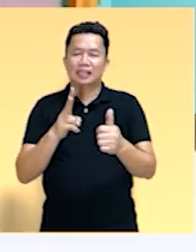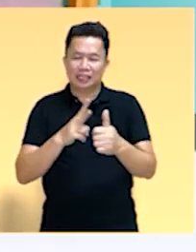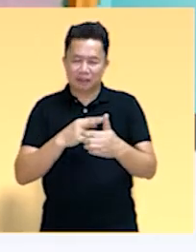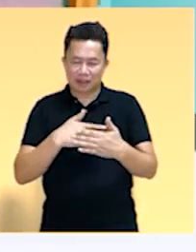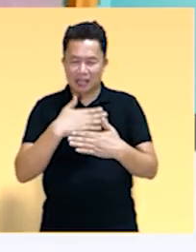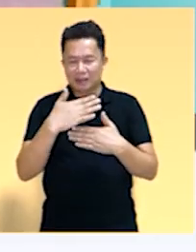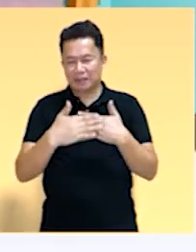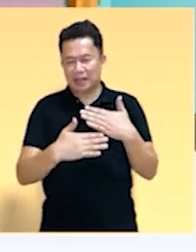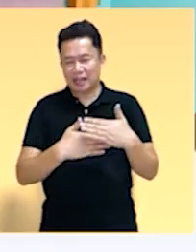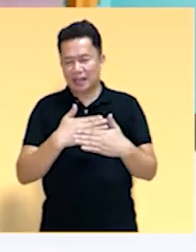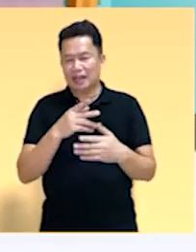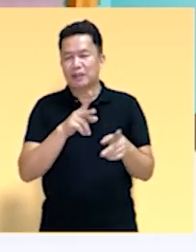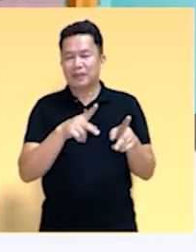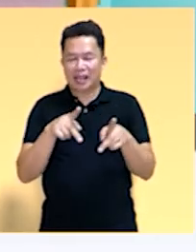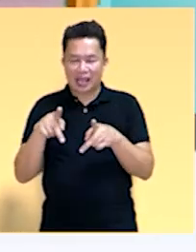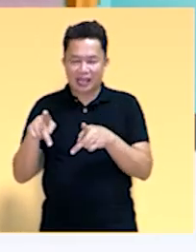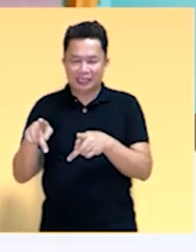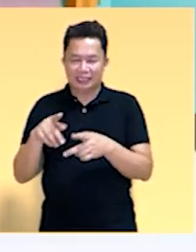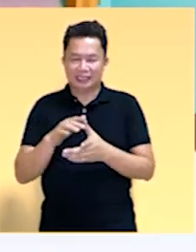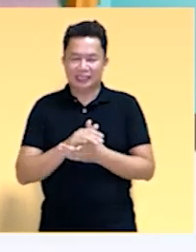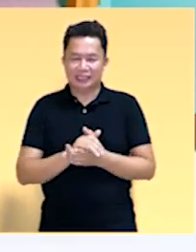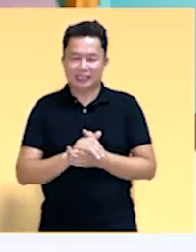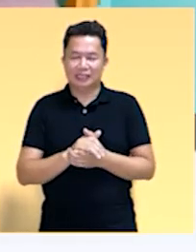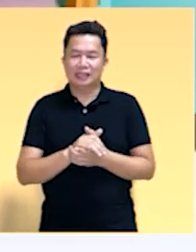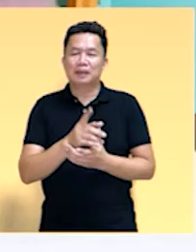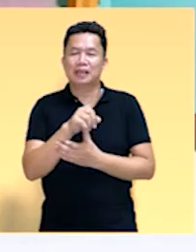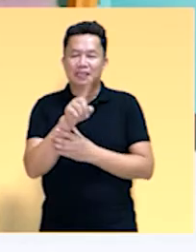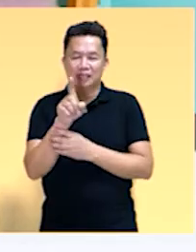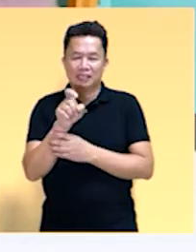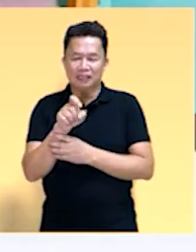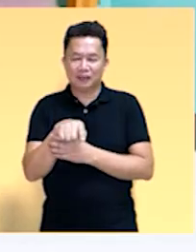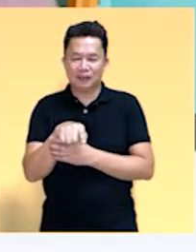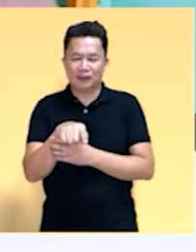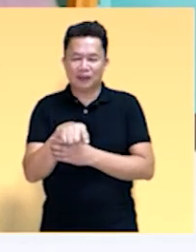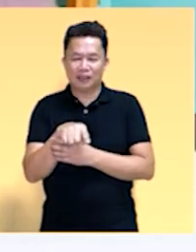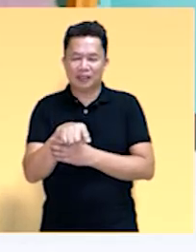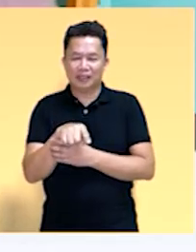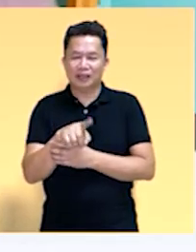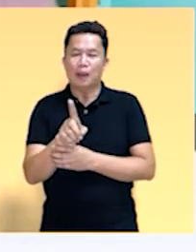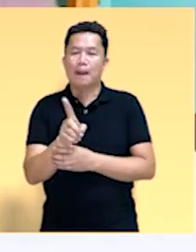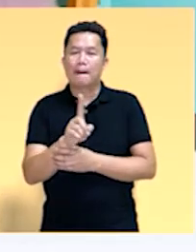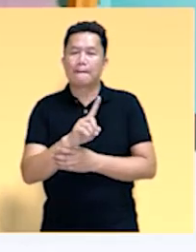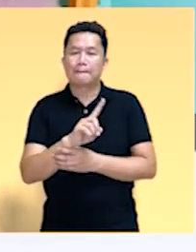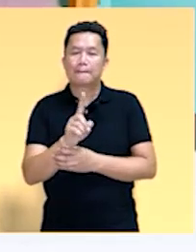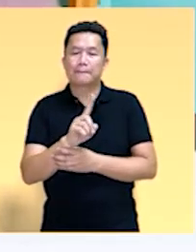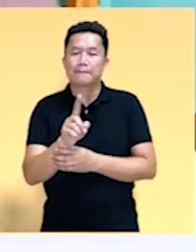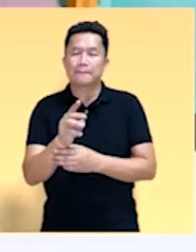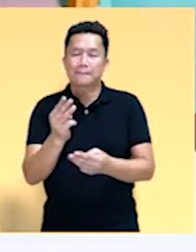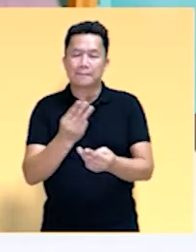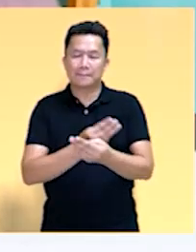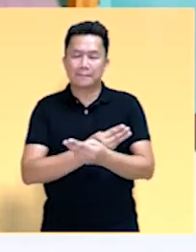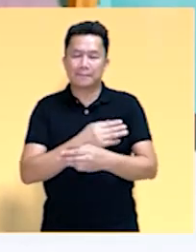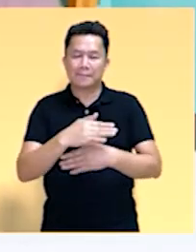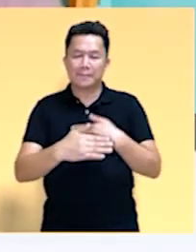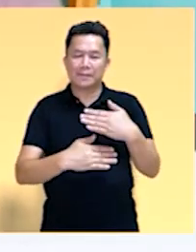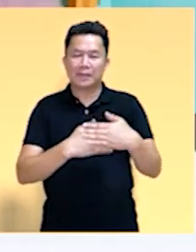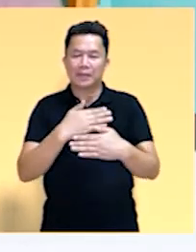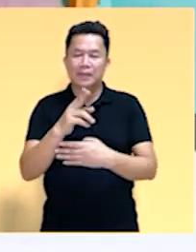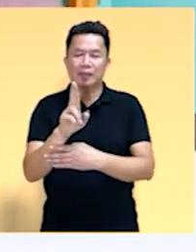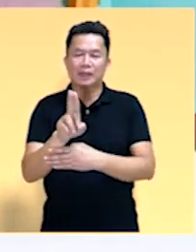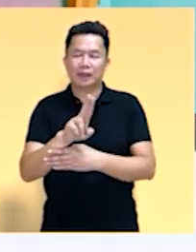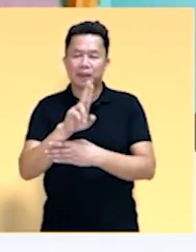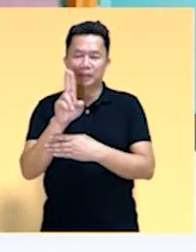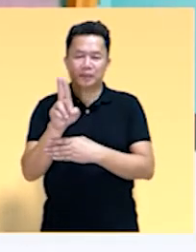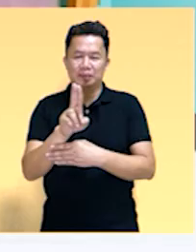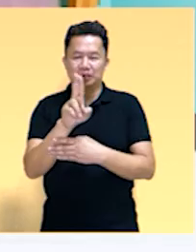Ikalawang hakbang, plan. Mga tanong, what is the mathematical operation to be